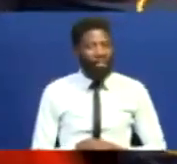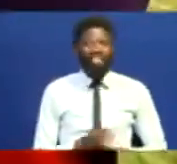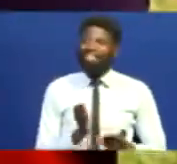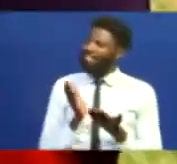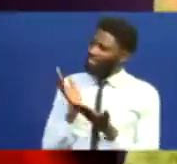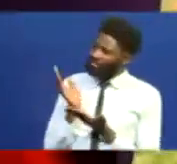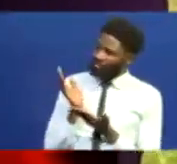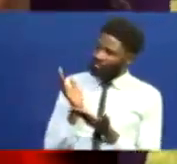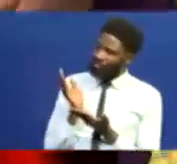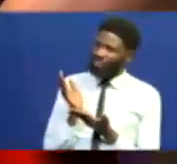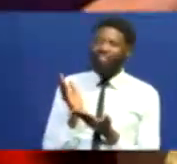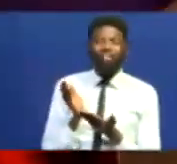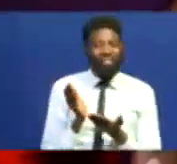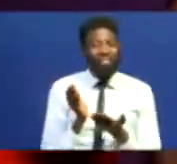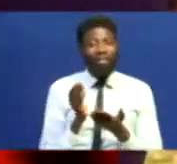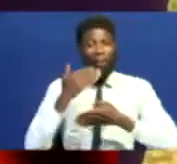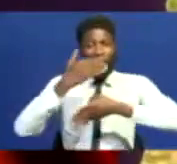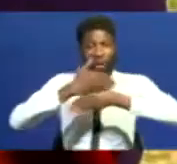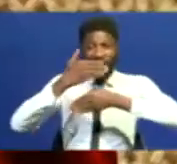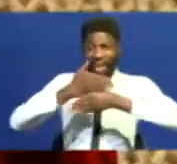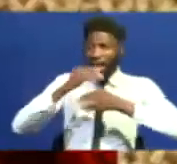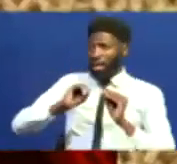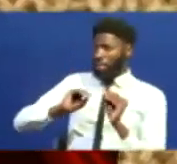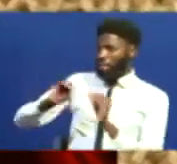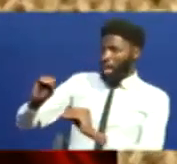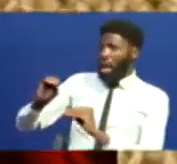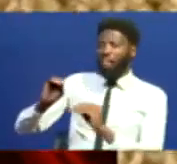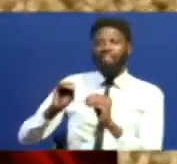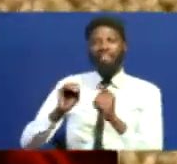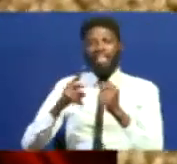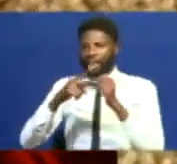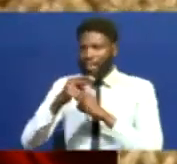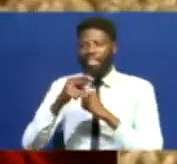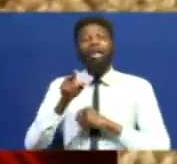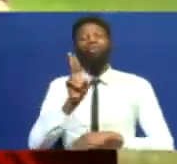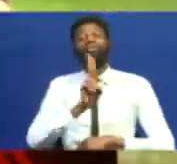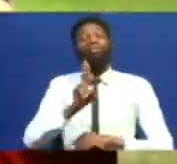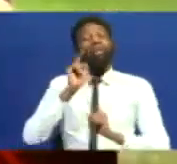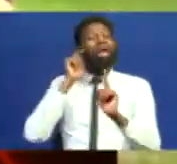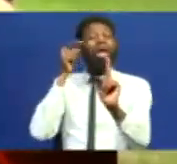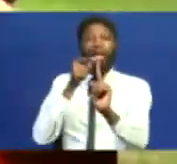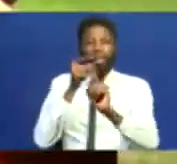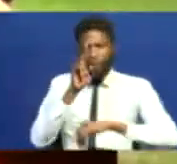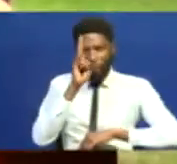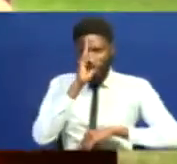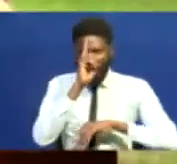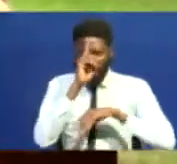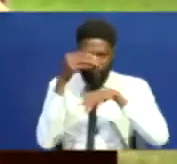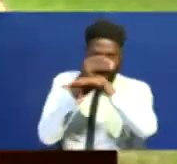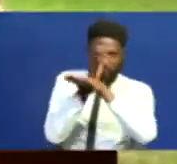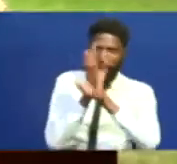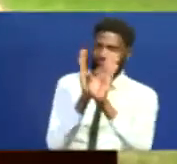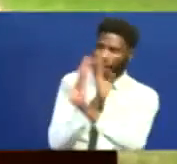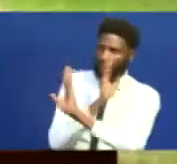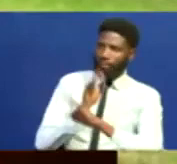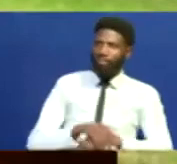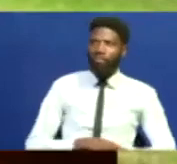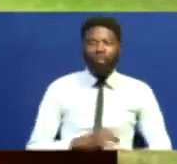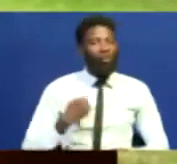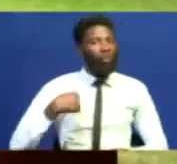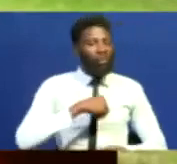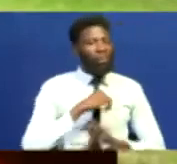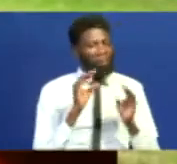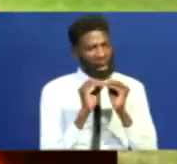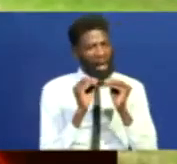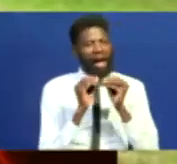vice, cross-border female genital mutilation is being used to evade authorities. Tukakutana na viongozi wa kule Tanzania, viongozi